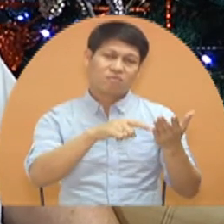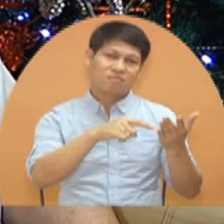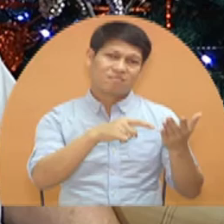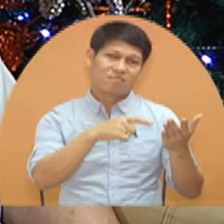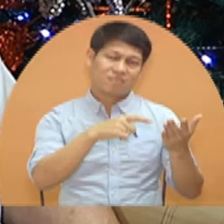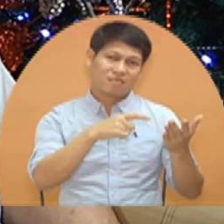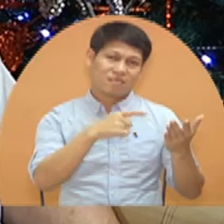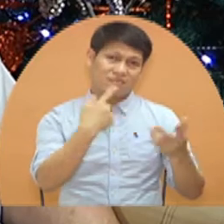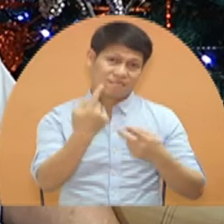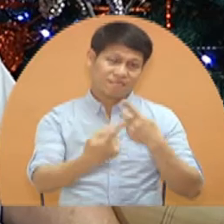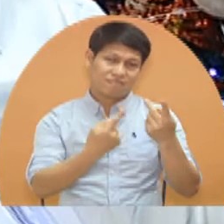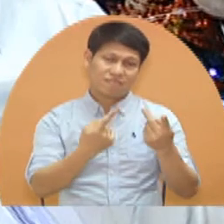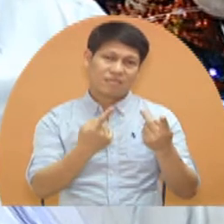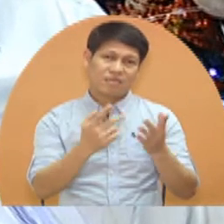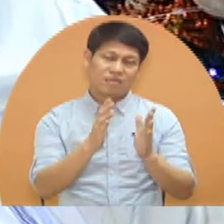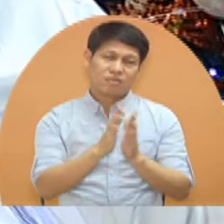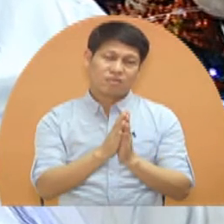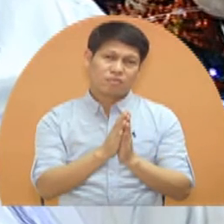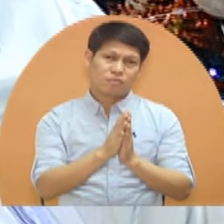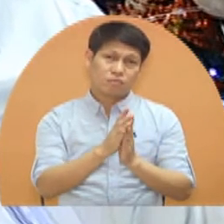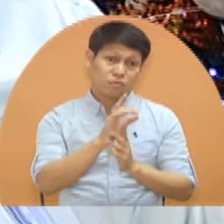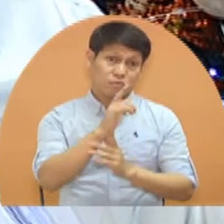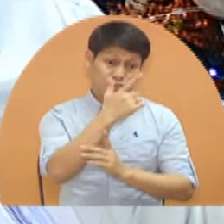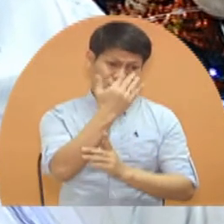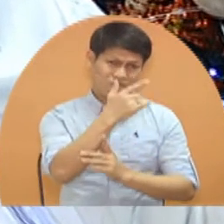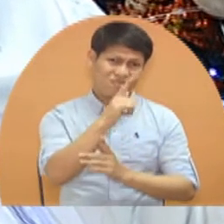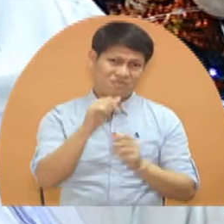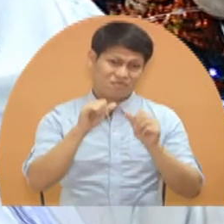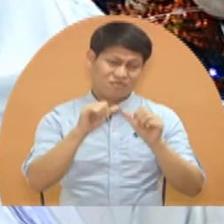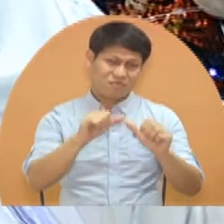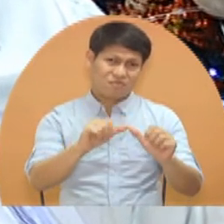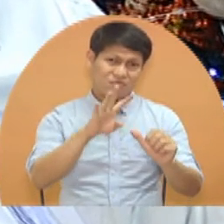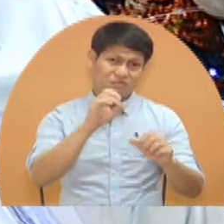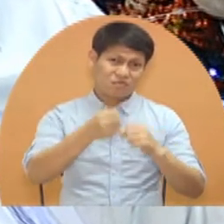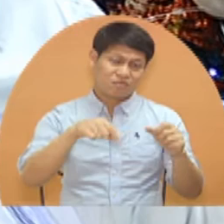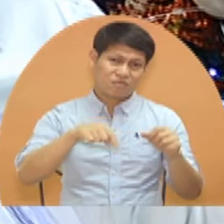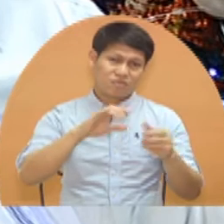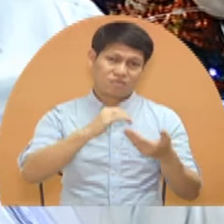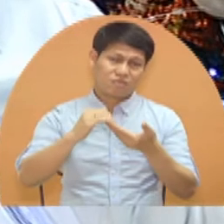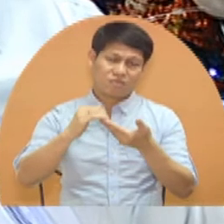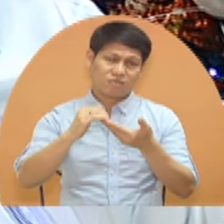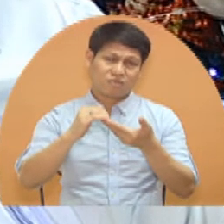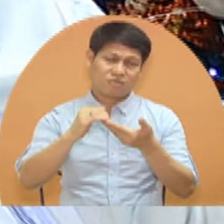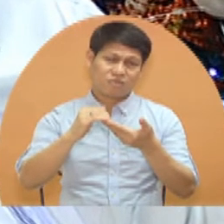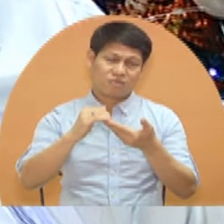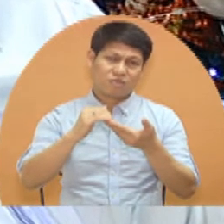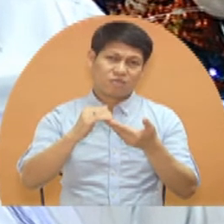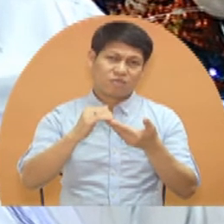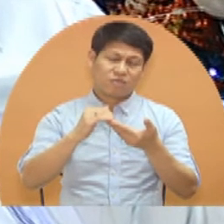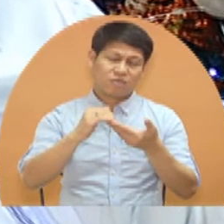sa ating kapwa. Hindi po tatagal ng mahigit na 4